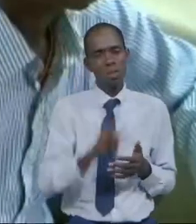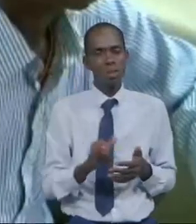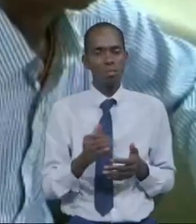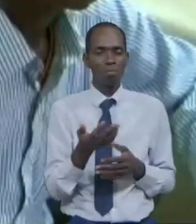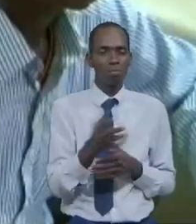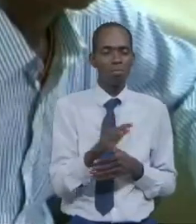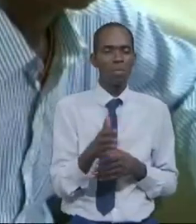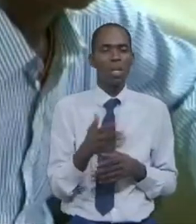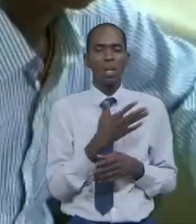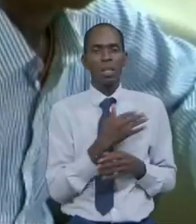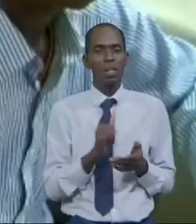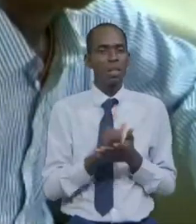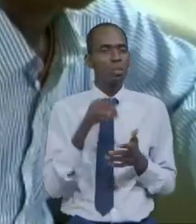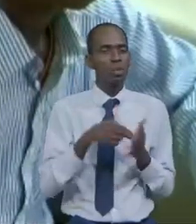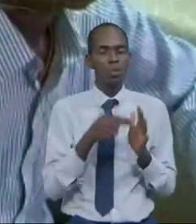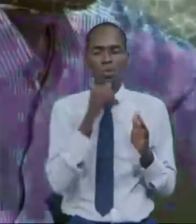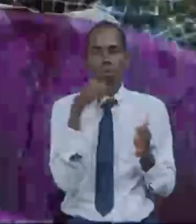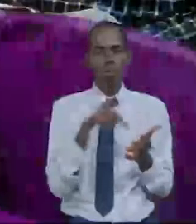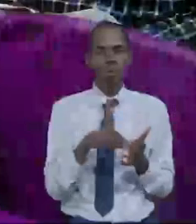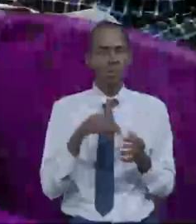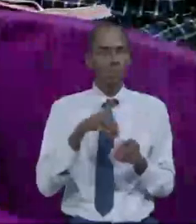Christ. Voyons